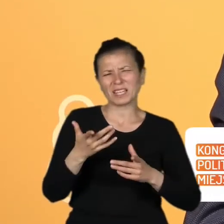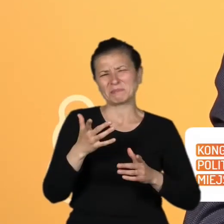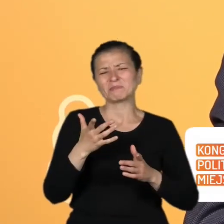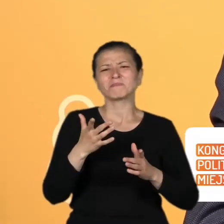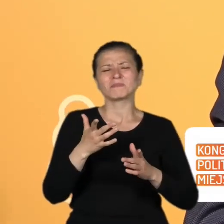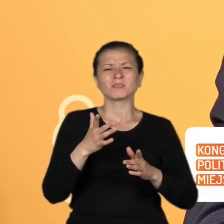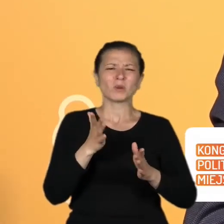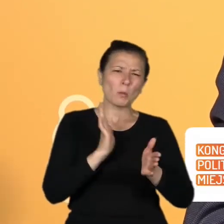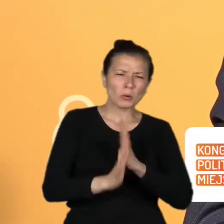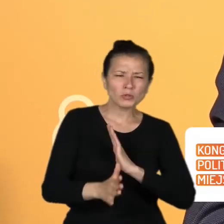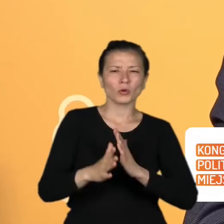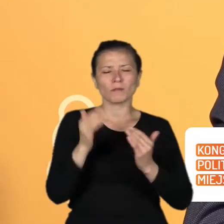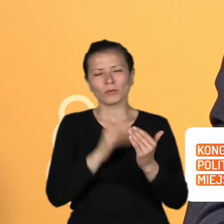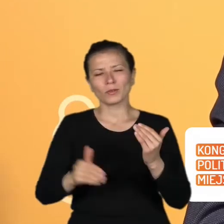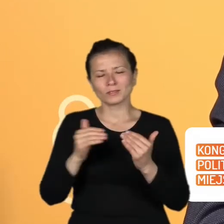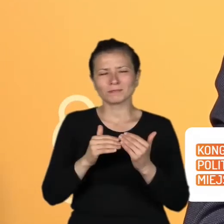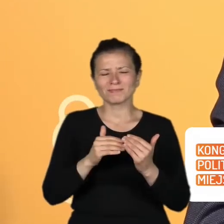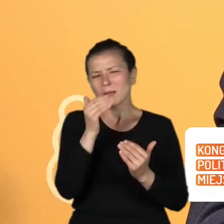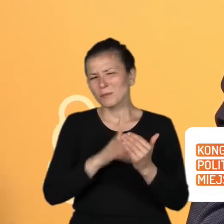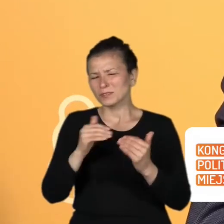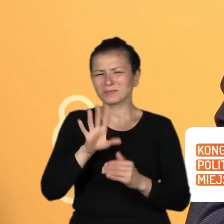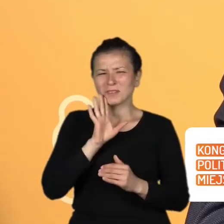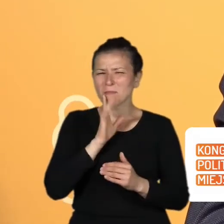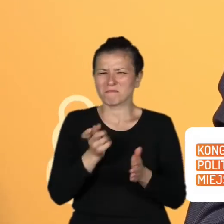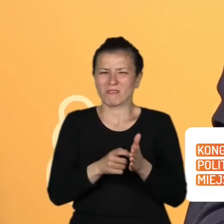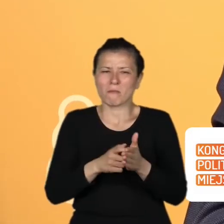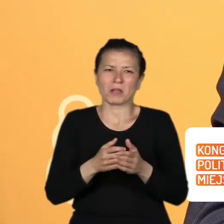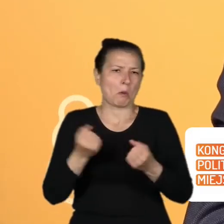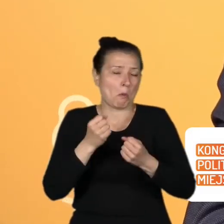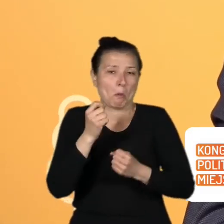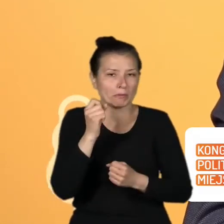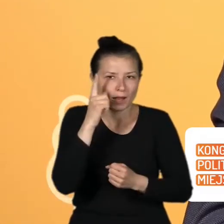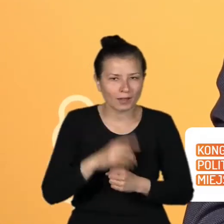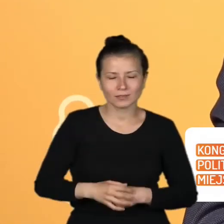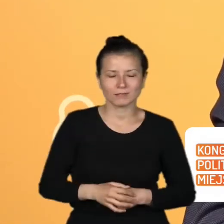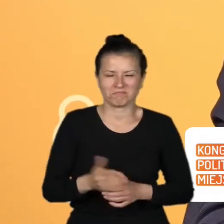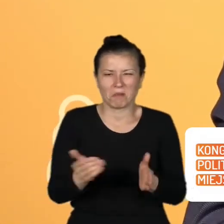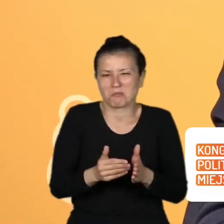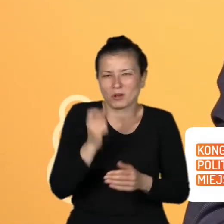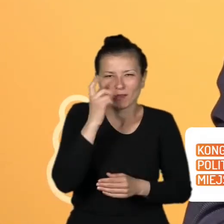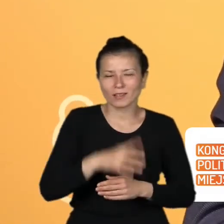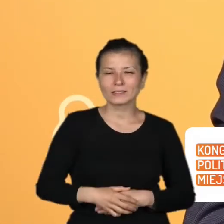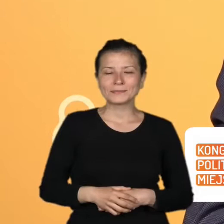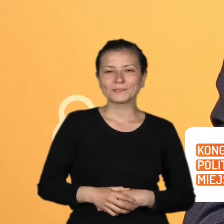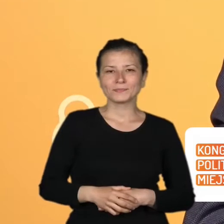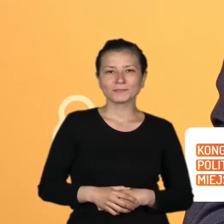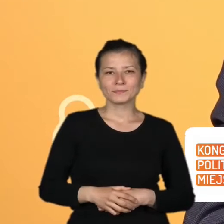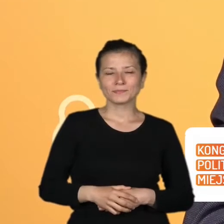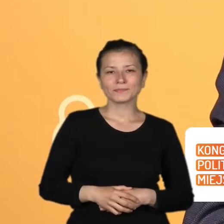no to jest takie podejście, które chyba nie wymaga jakiejś szczególnej inteligencji. Oczywiście